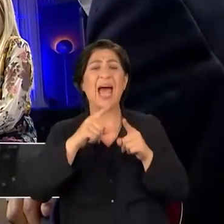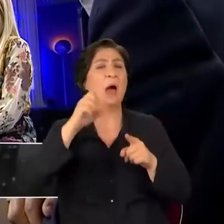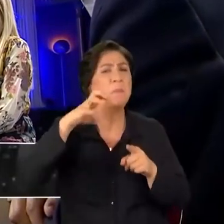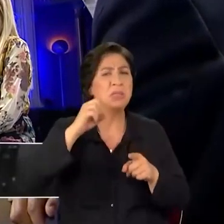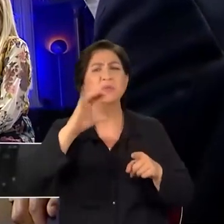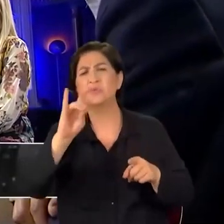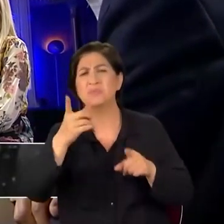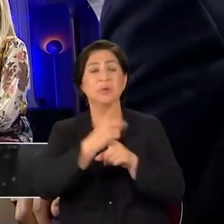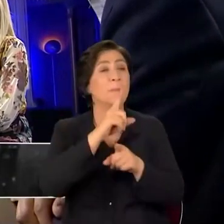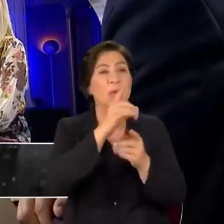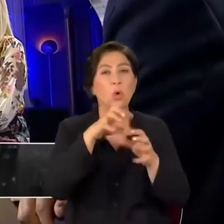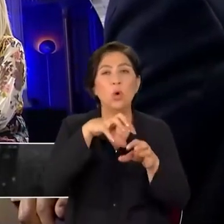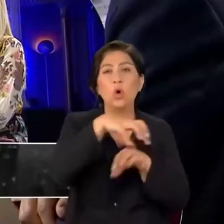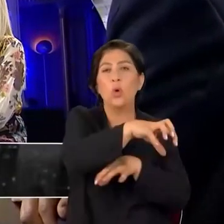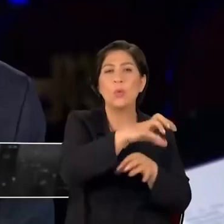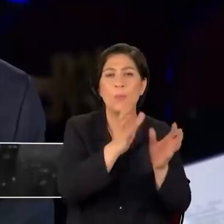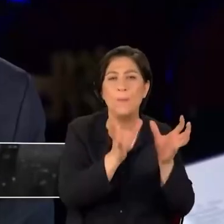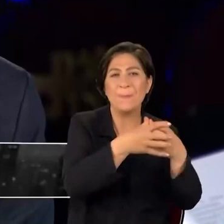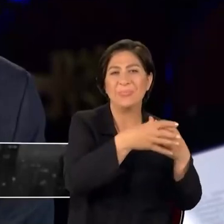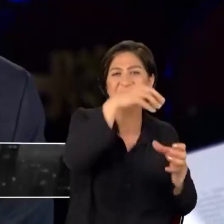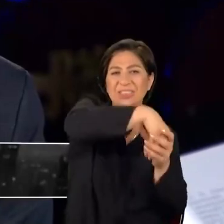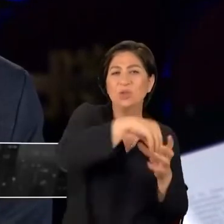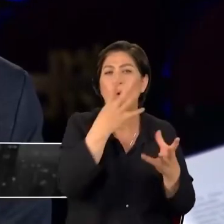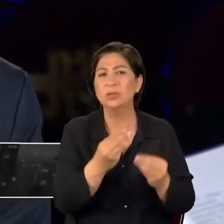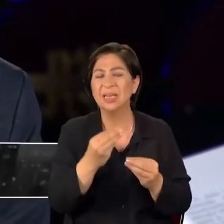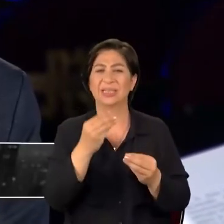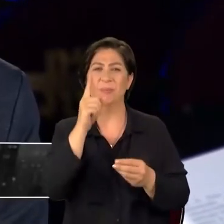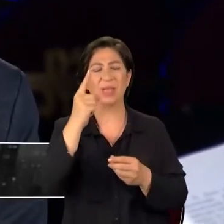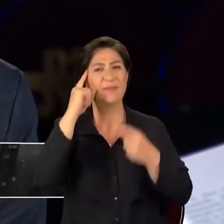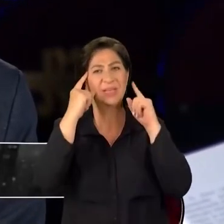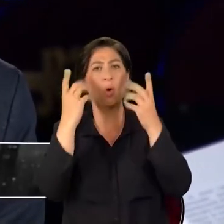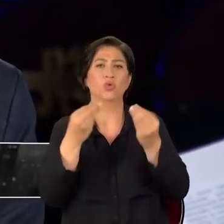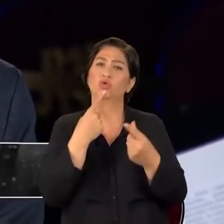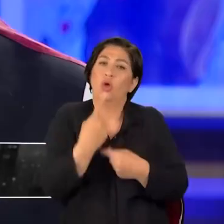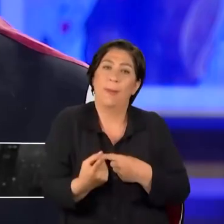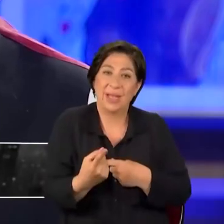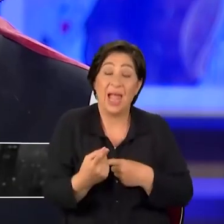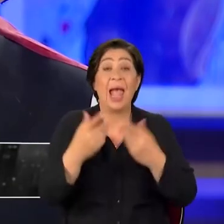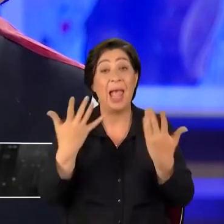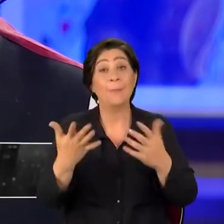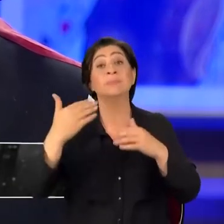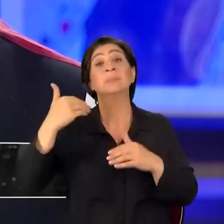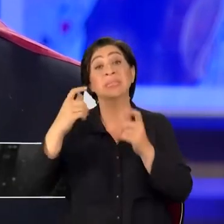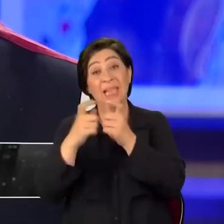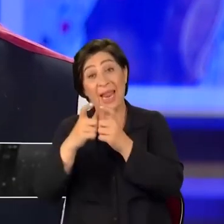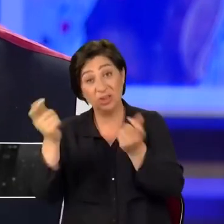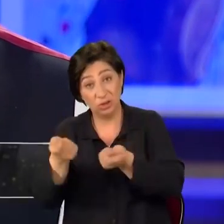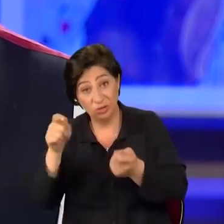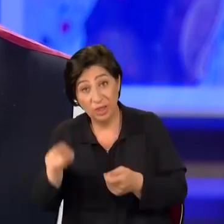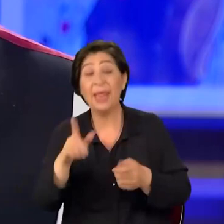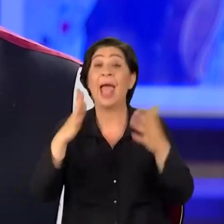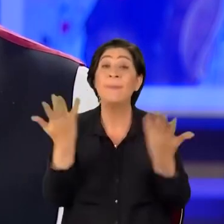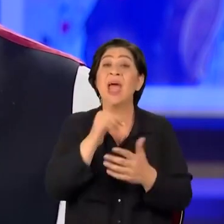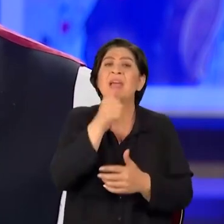sadece bir grubun parçası olacakları otoriter yapılar olarak algıladıklarını belirtmekte. Hem STK'larda çalışan hem de